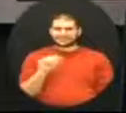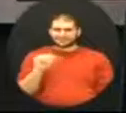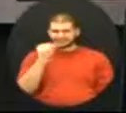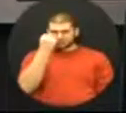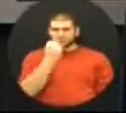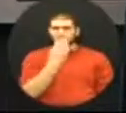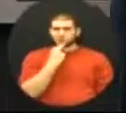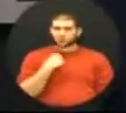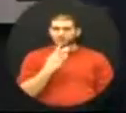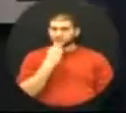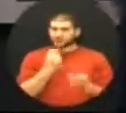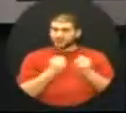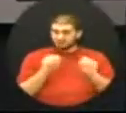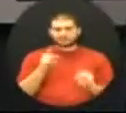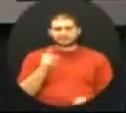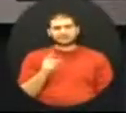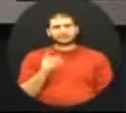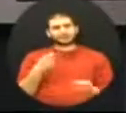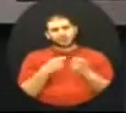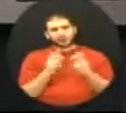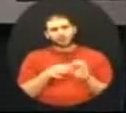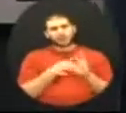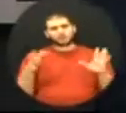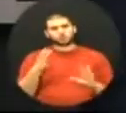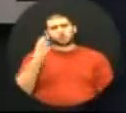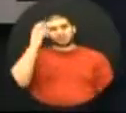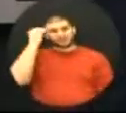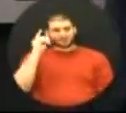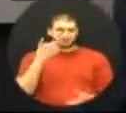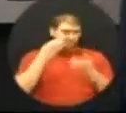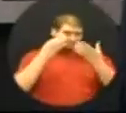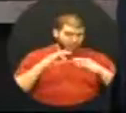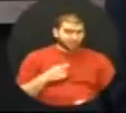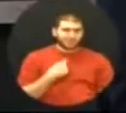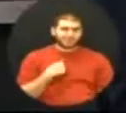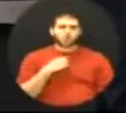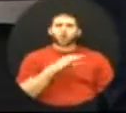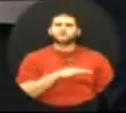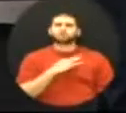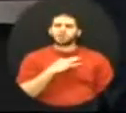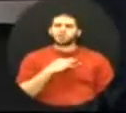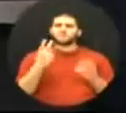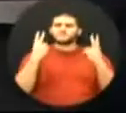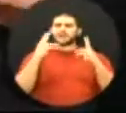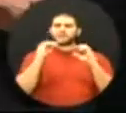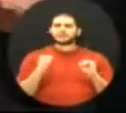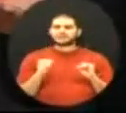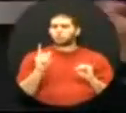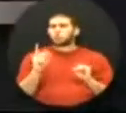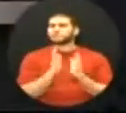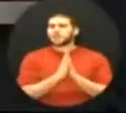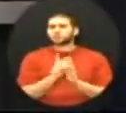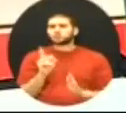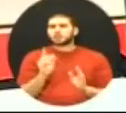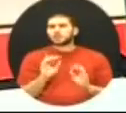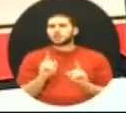רוצים ישראל יהודית ודמוקרטית, וזה בעינינו תלוי גם בהיפרדות מהפלסטינים. אבל עם כל הכבוד, אנחנו את אופיינו ואת הערכים הבסיסיים כן, שמלבים לא אותנו ביקש, לא שינינו. כן, הוא לא